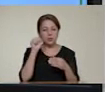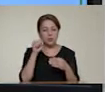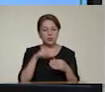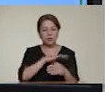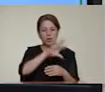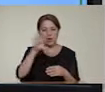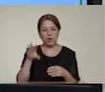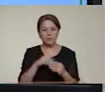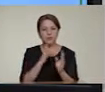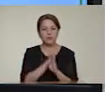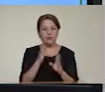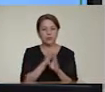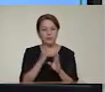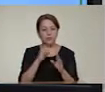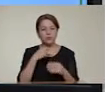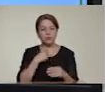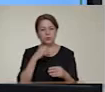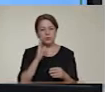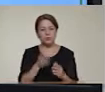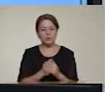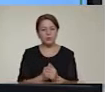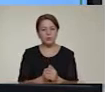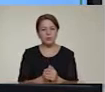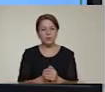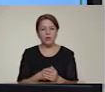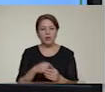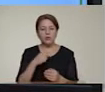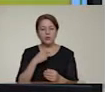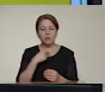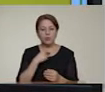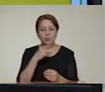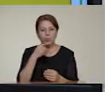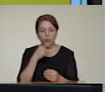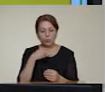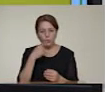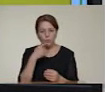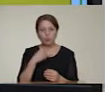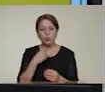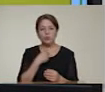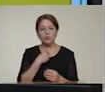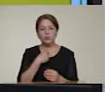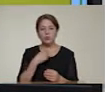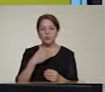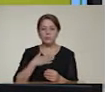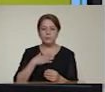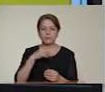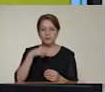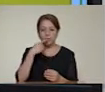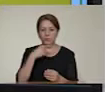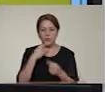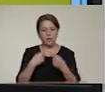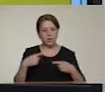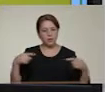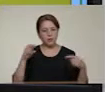barchasi tabiiy tovushlar hisoblanadi. Nutq tovushlariga esa biz talaffuz qiladigan turli